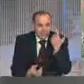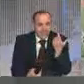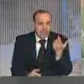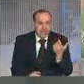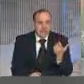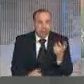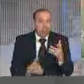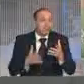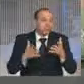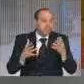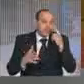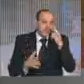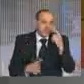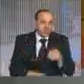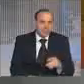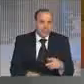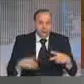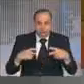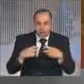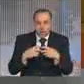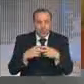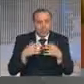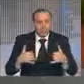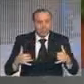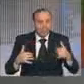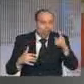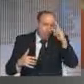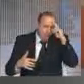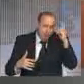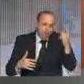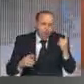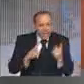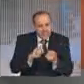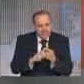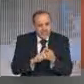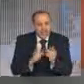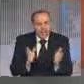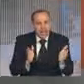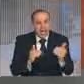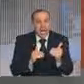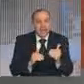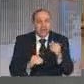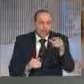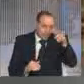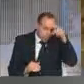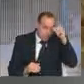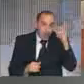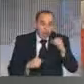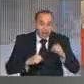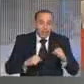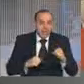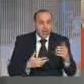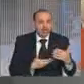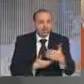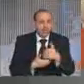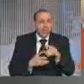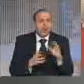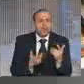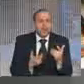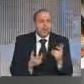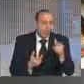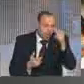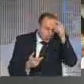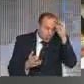يعني حاجه كبيره فهمتني صالون يعتبر اكبر تظاهره مختصه في القطاع على الصعيد الجهوي حاول جمع ما تسخر به